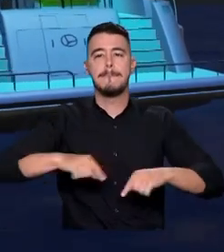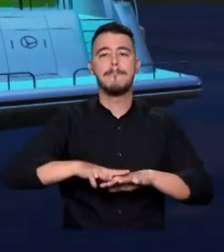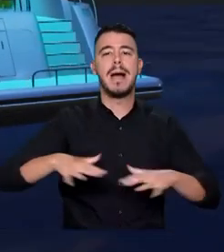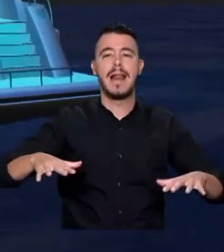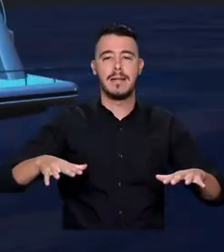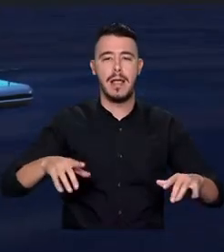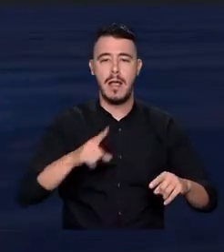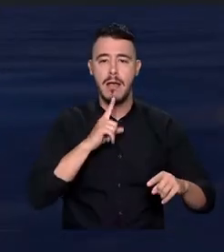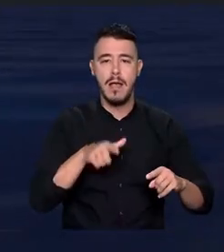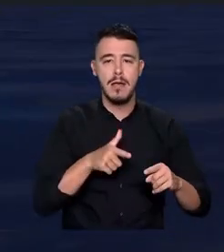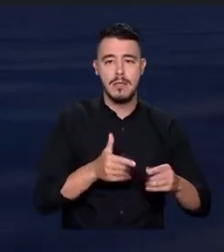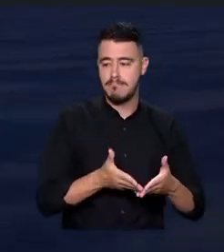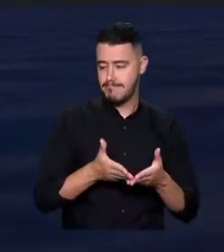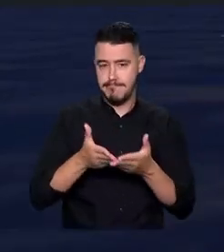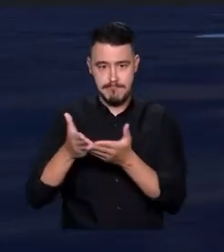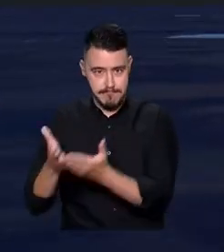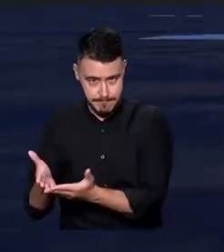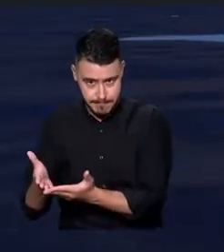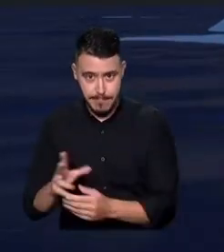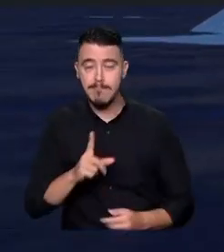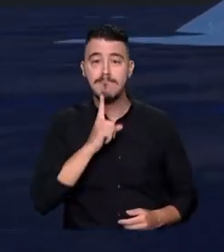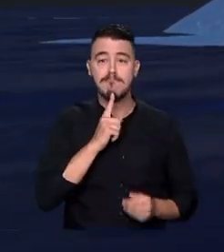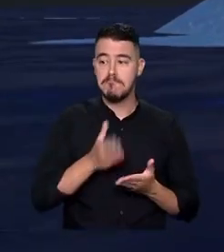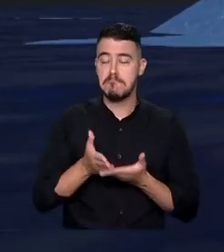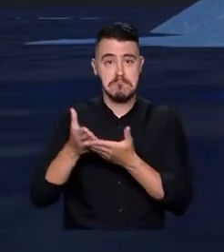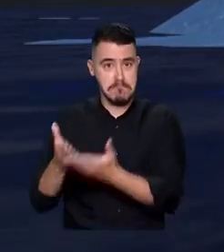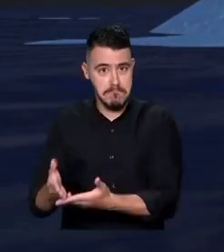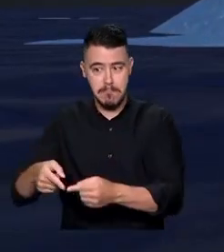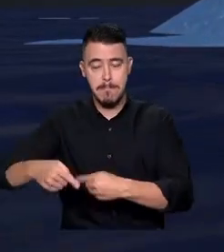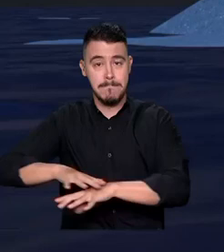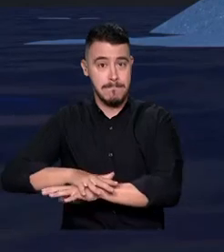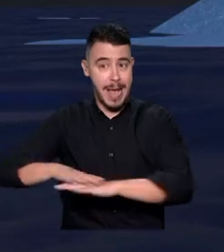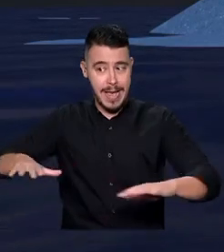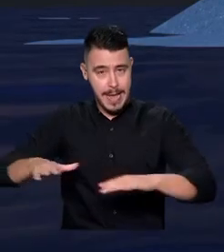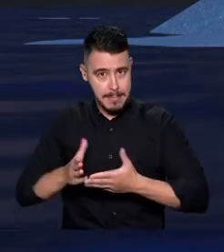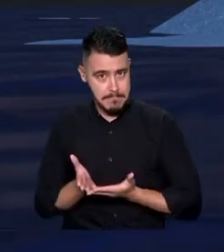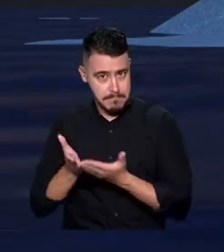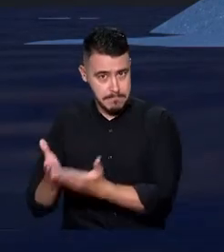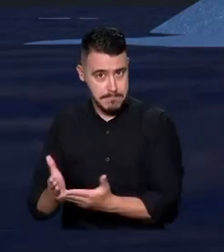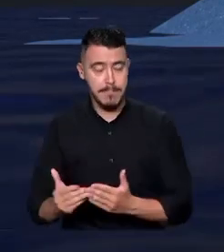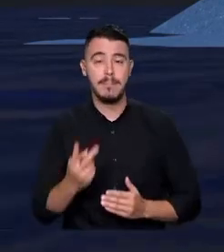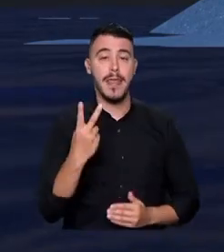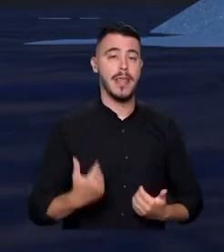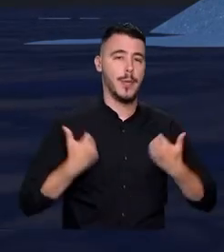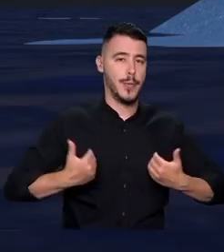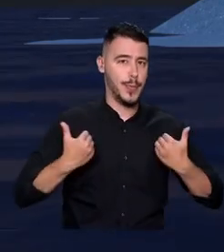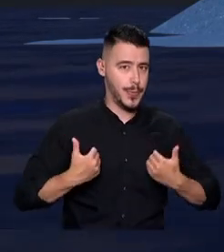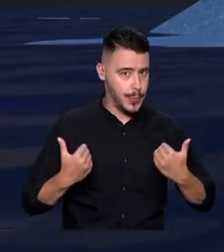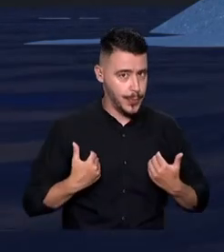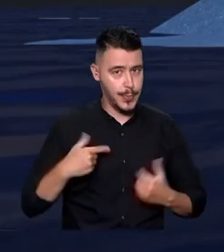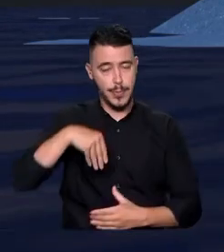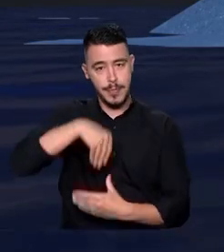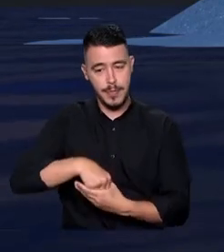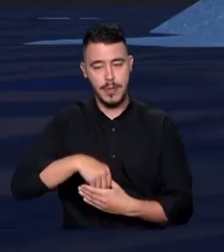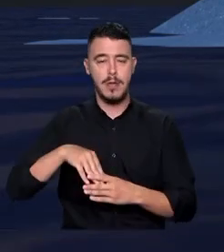Το φουσκωτό φτάνει στην παραλία. Ξαναλέω, Θεωρώ δεδομένο ότι υπάρχει και μέλος του πληρώματος